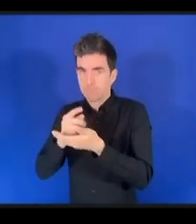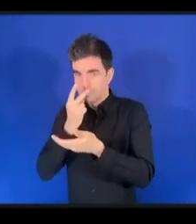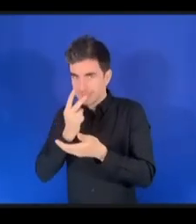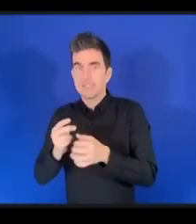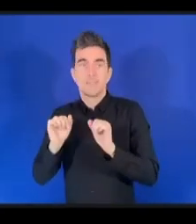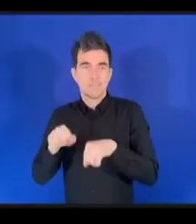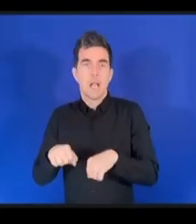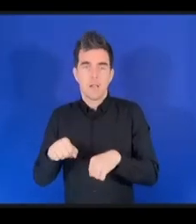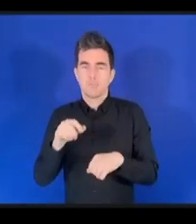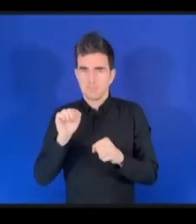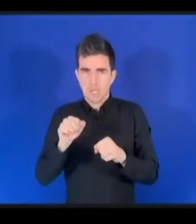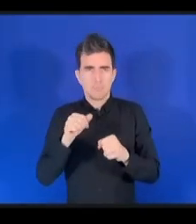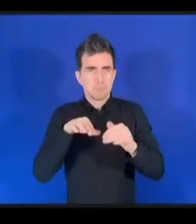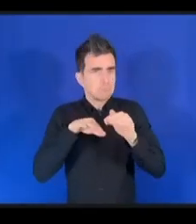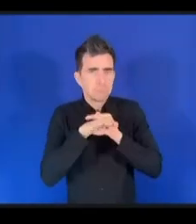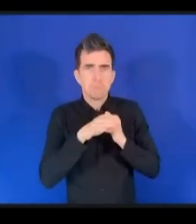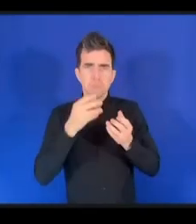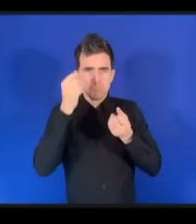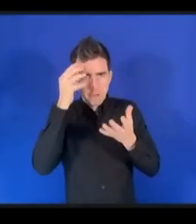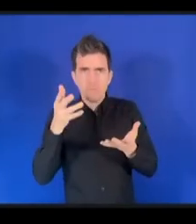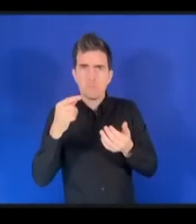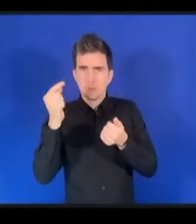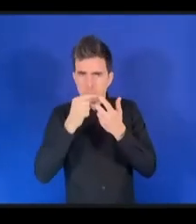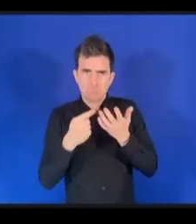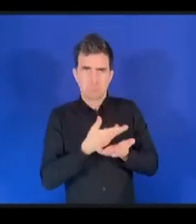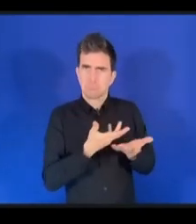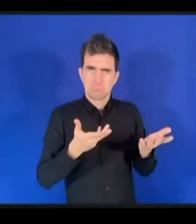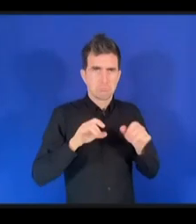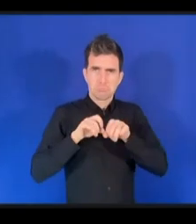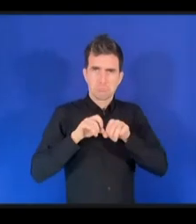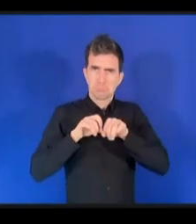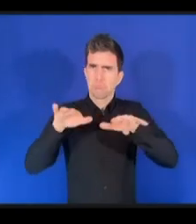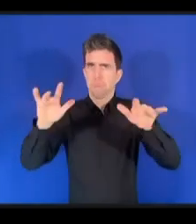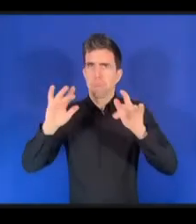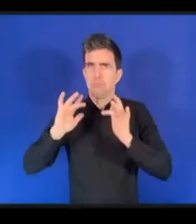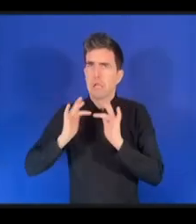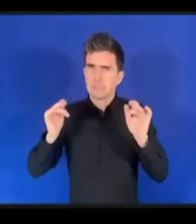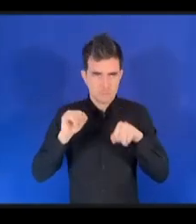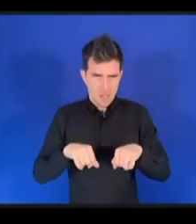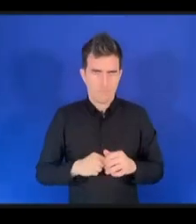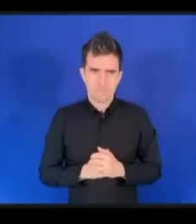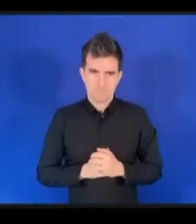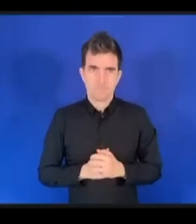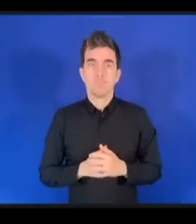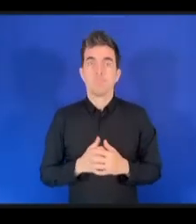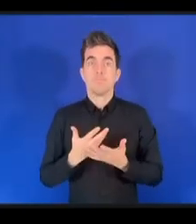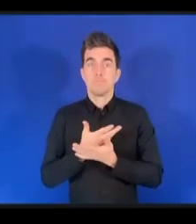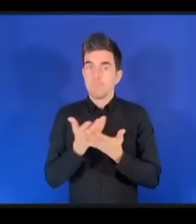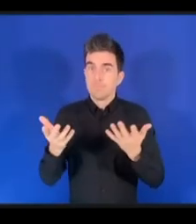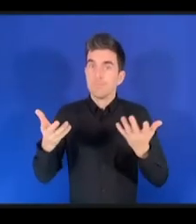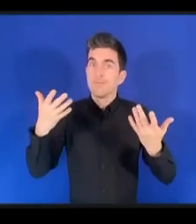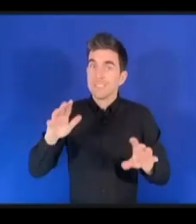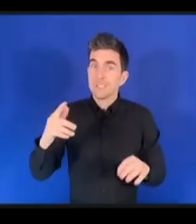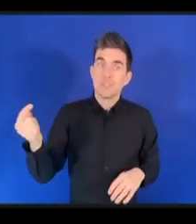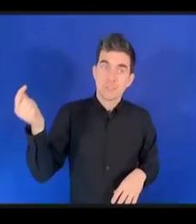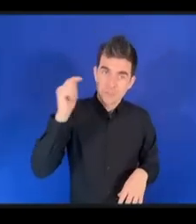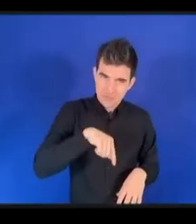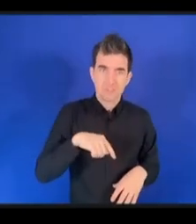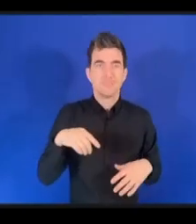が約半分です。10回以上来たという人